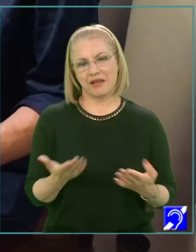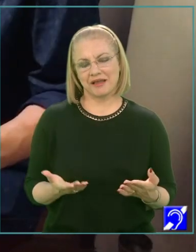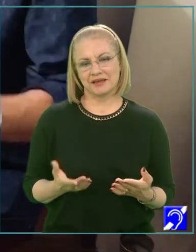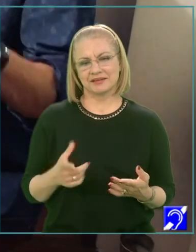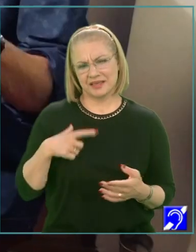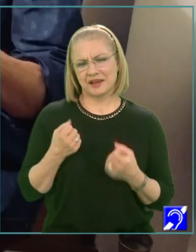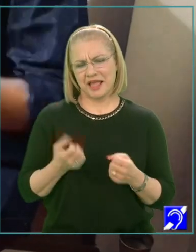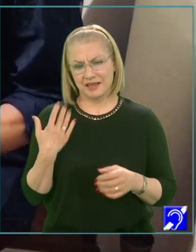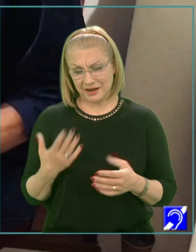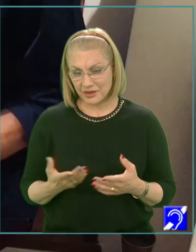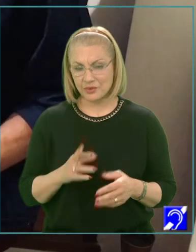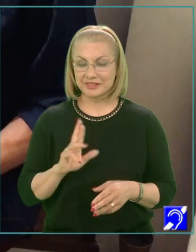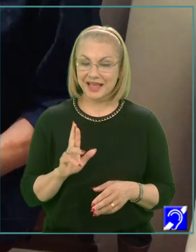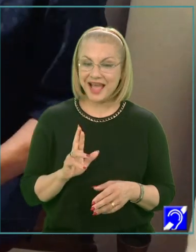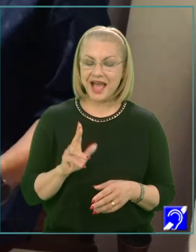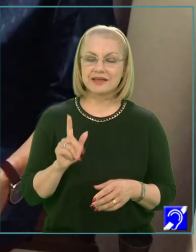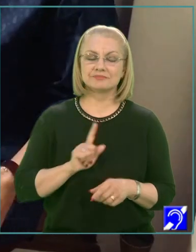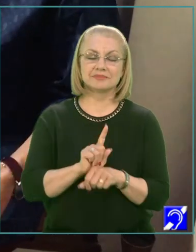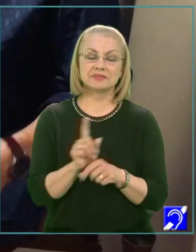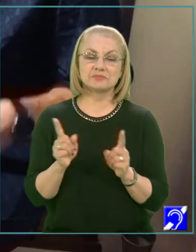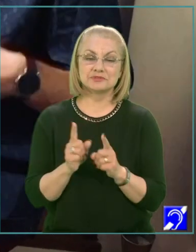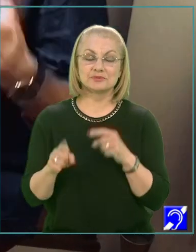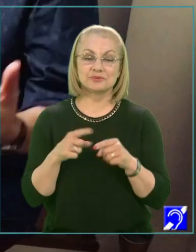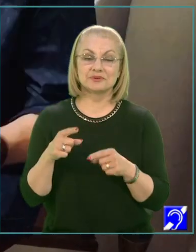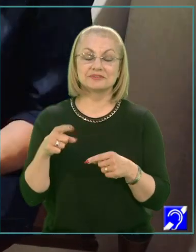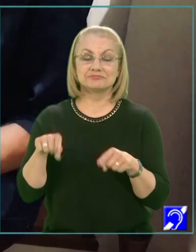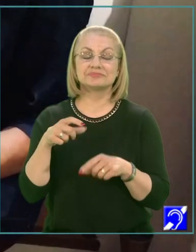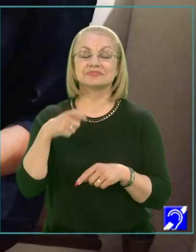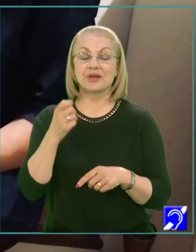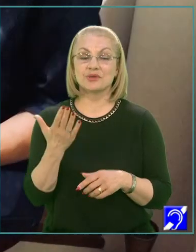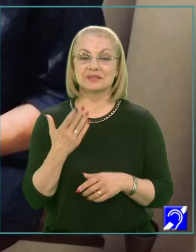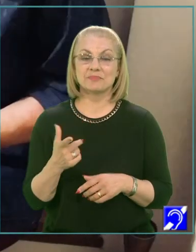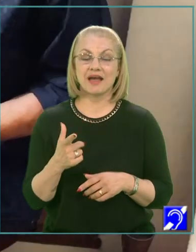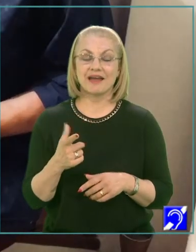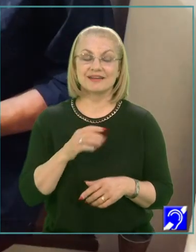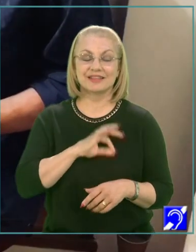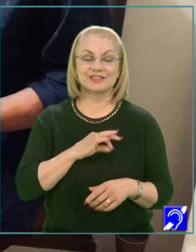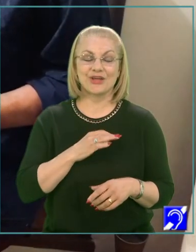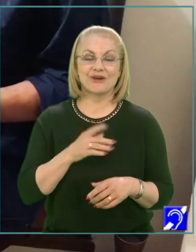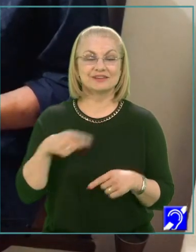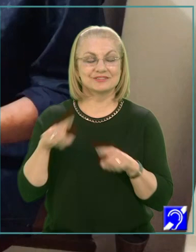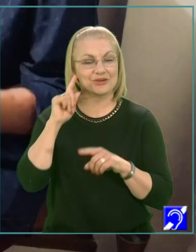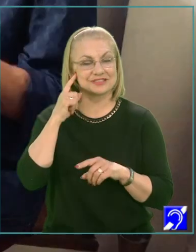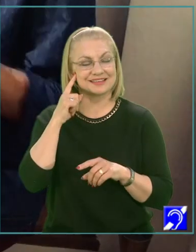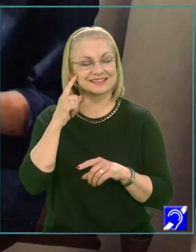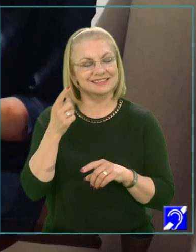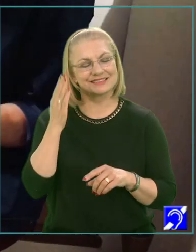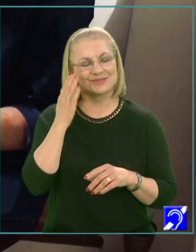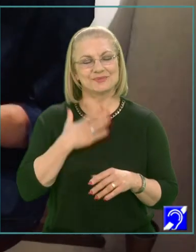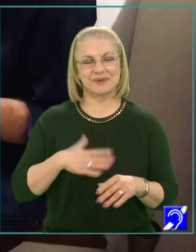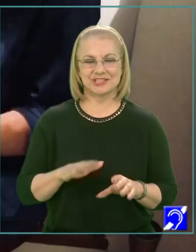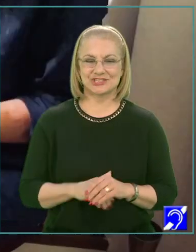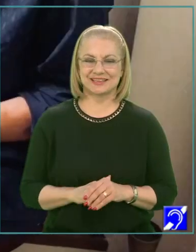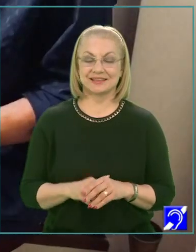o corvoadă, credeți-mă că în scurt timp o să vi se pară chiar un lucru de dorit la care o să vă gândiți cu nostalgie. Până una